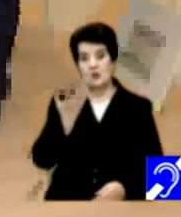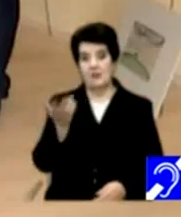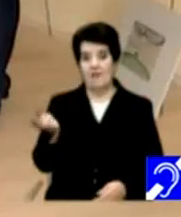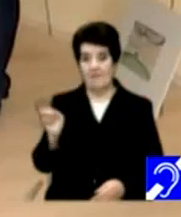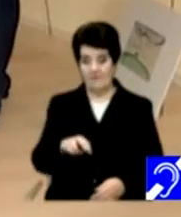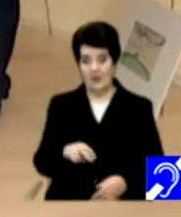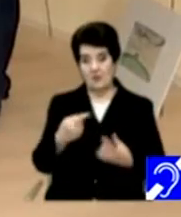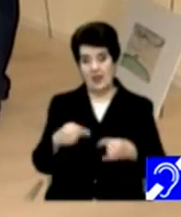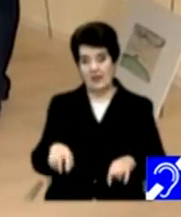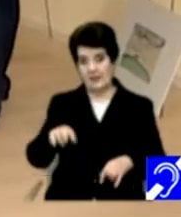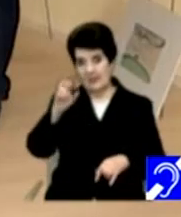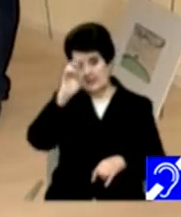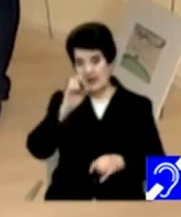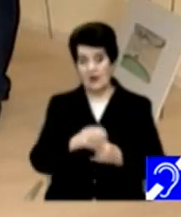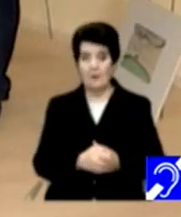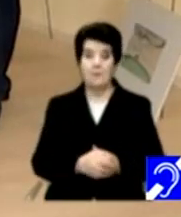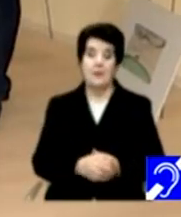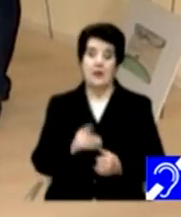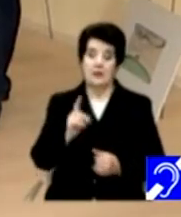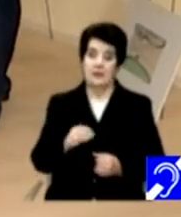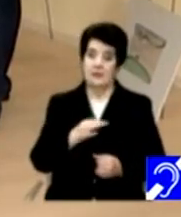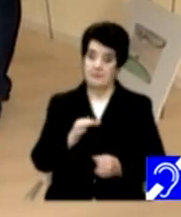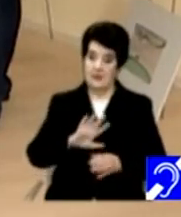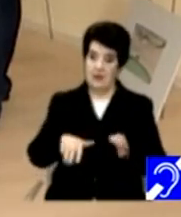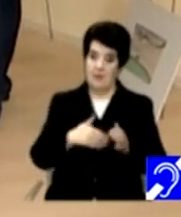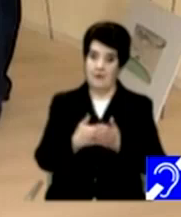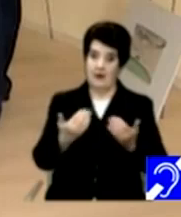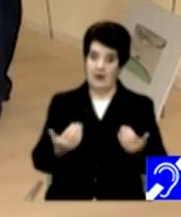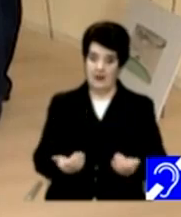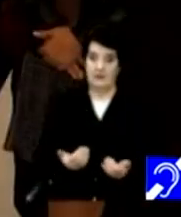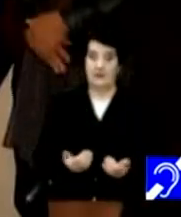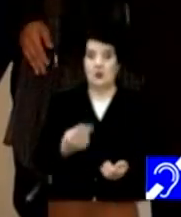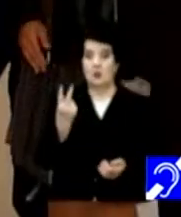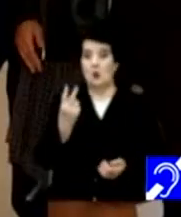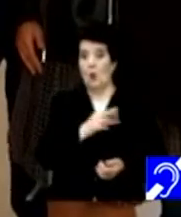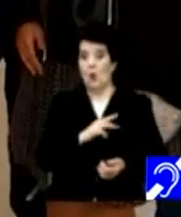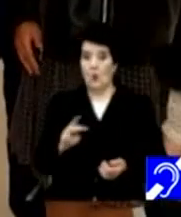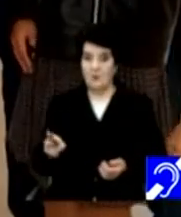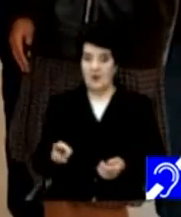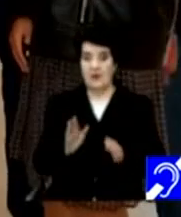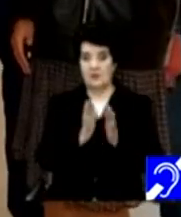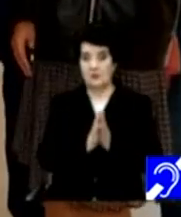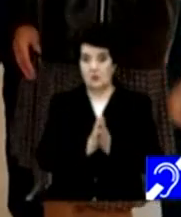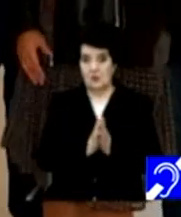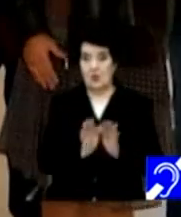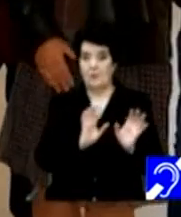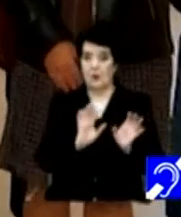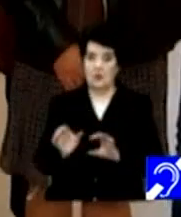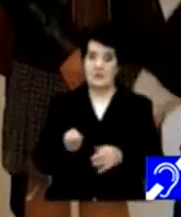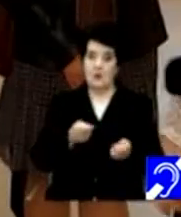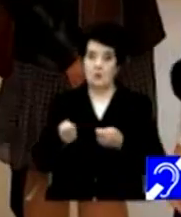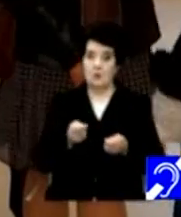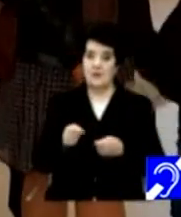crucial. Potrivit statisticii, de la obținerea independenței și până astăzi, puțin peste 2000 de străini au solicitat protecție autorităților